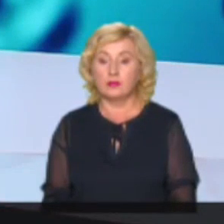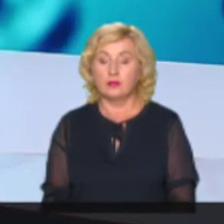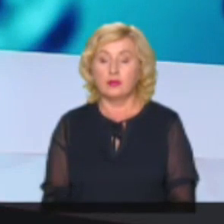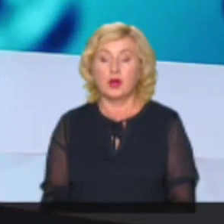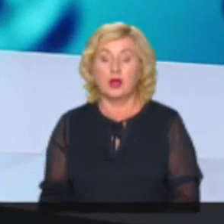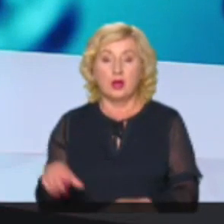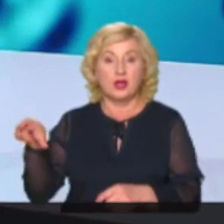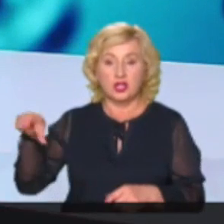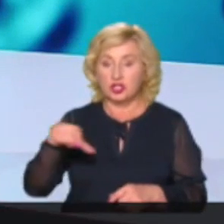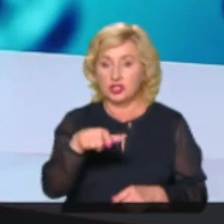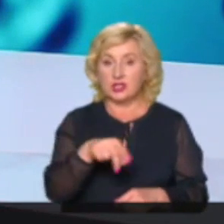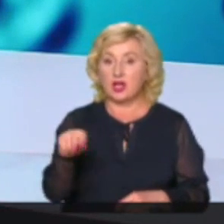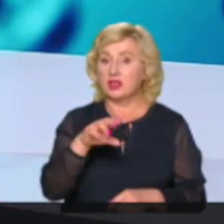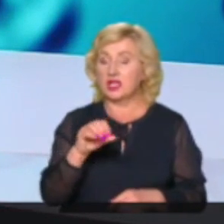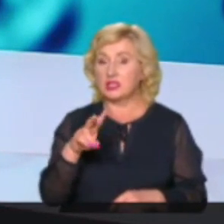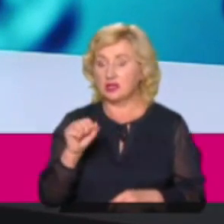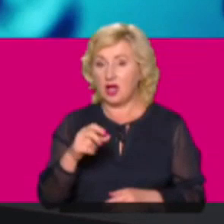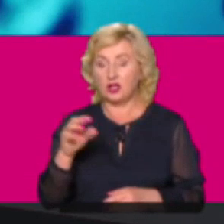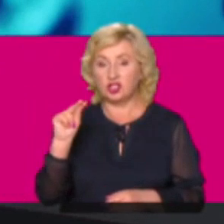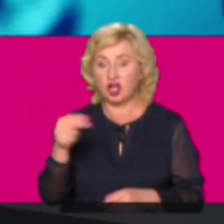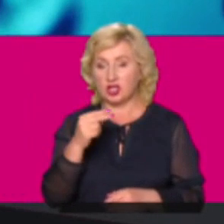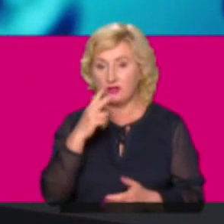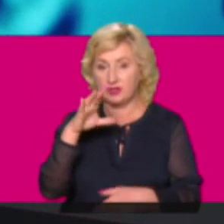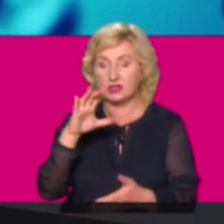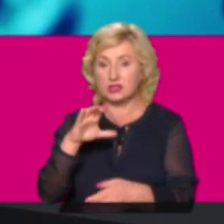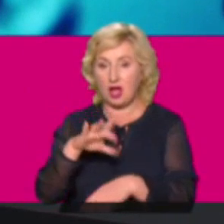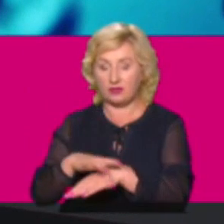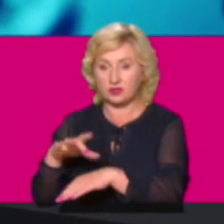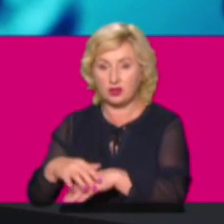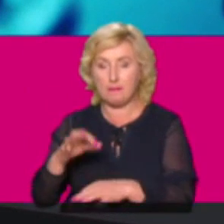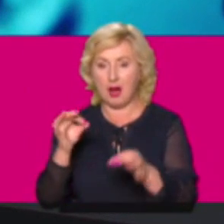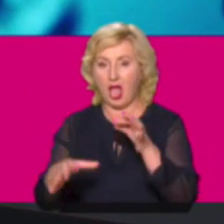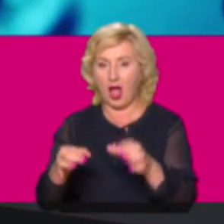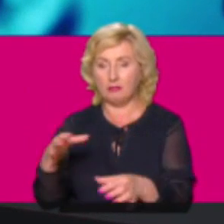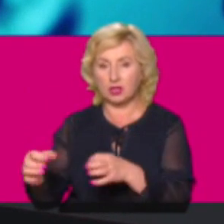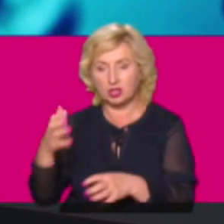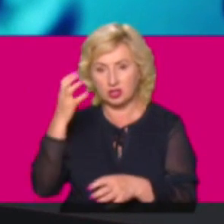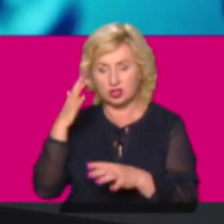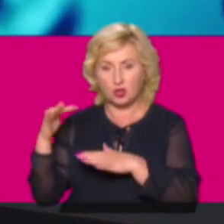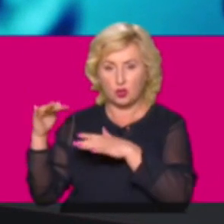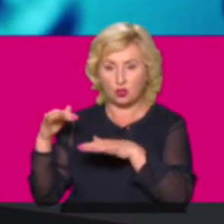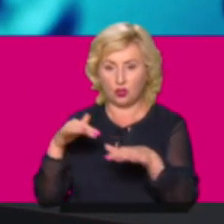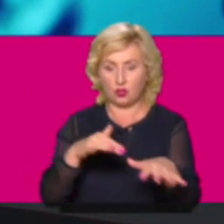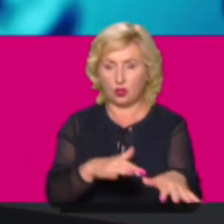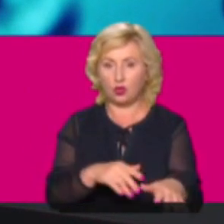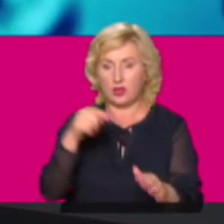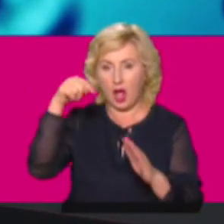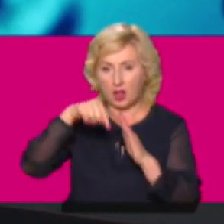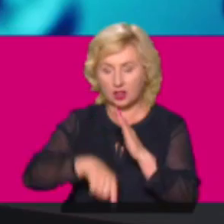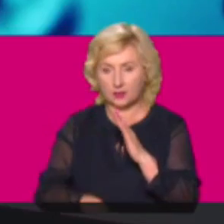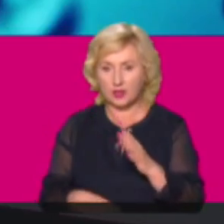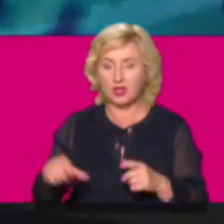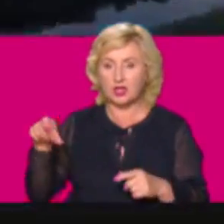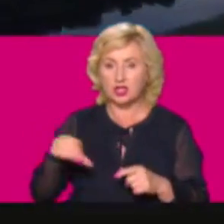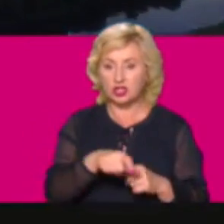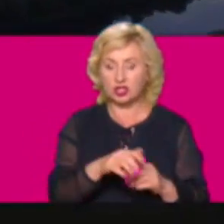У річці Десні у Чернігові зафіксували плями органічного бруду, який рухається на глибшій частині річки та